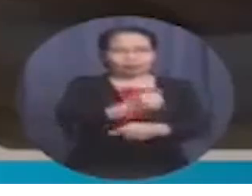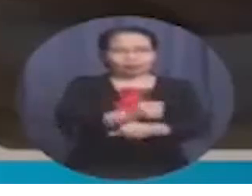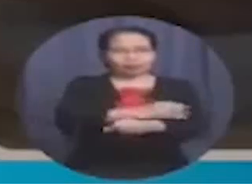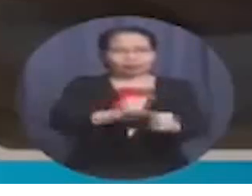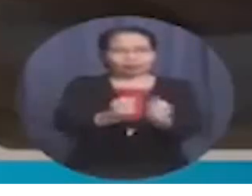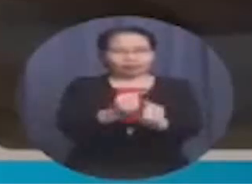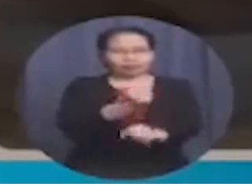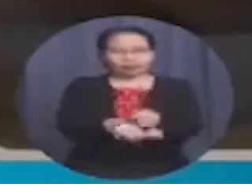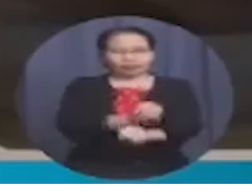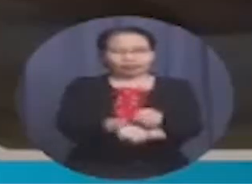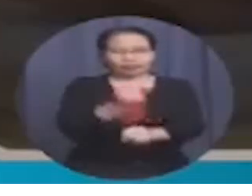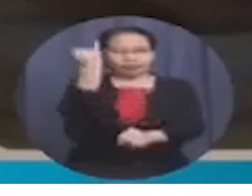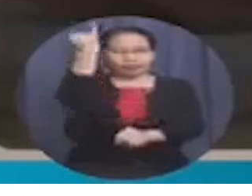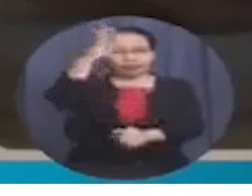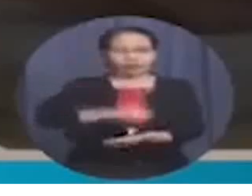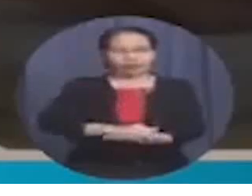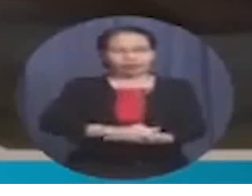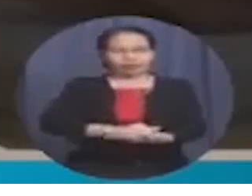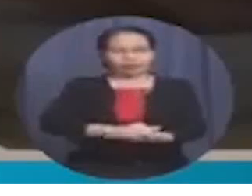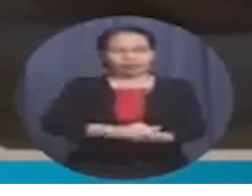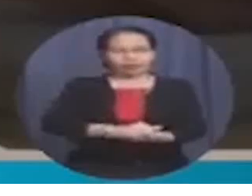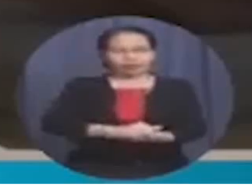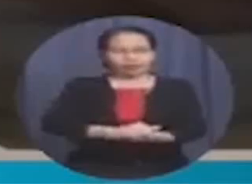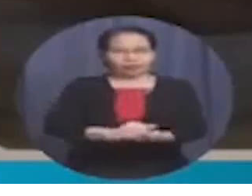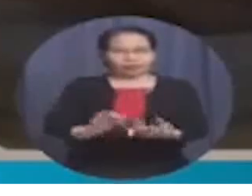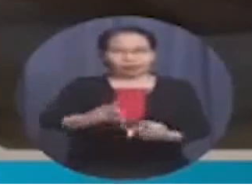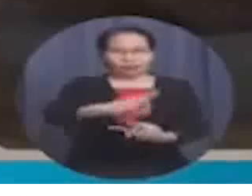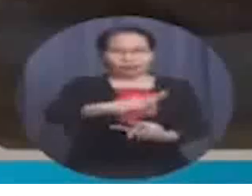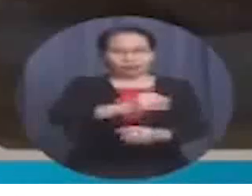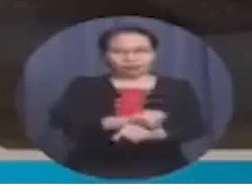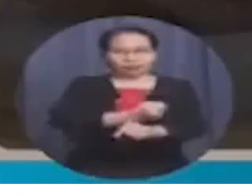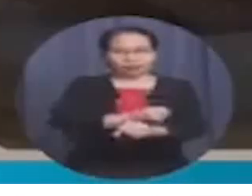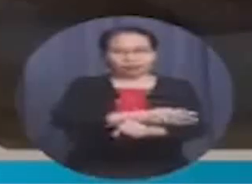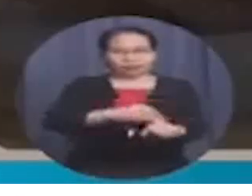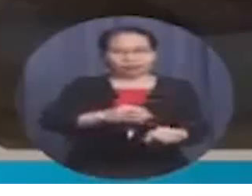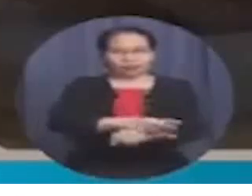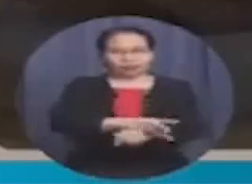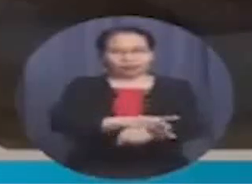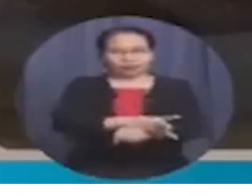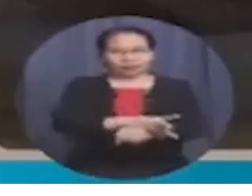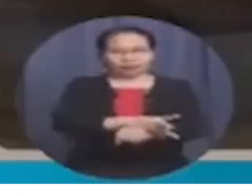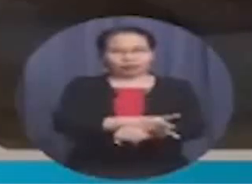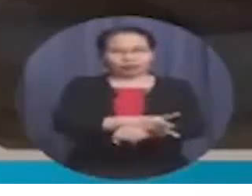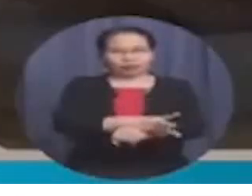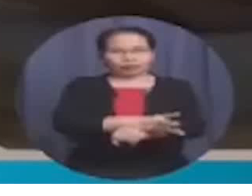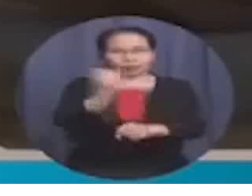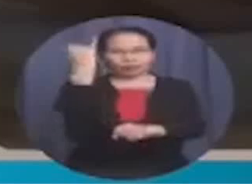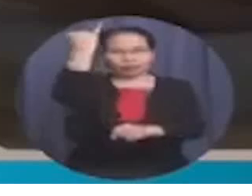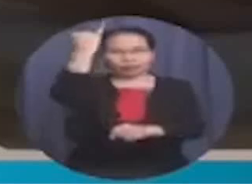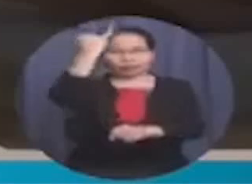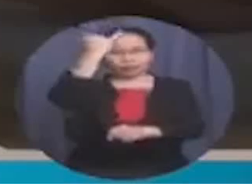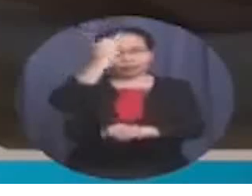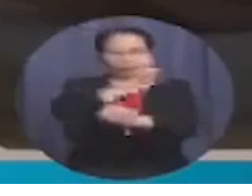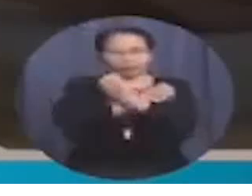kahoy, nakiapid ka. Sige mo, yakapin mo ba naman yung bato at kahoy? Tapos sasabihin mo, ah,